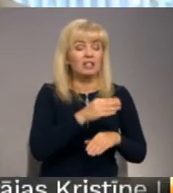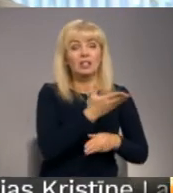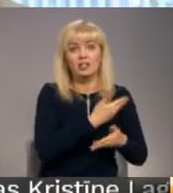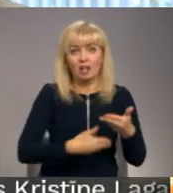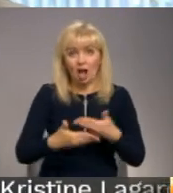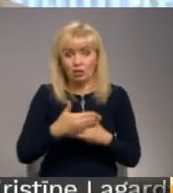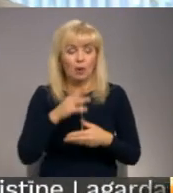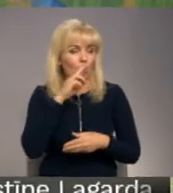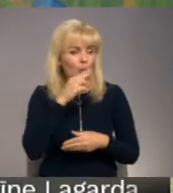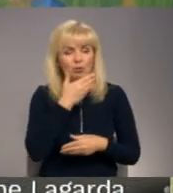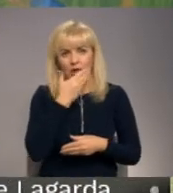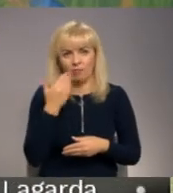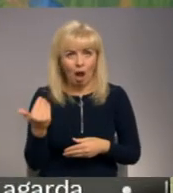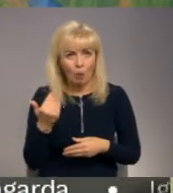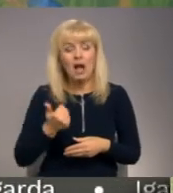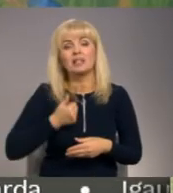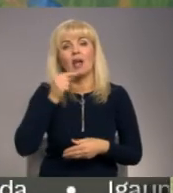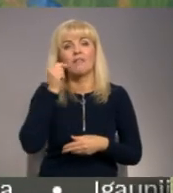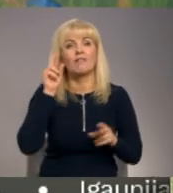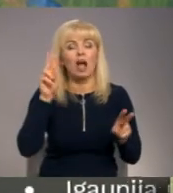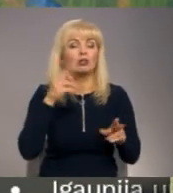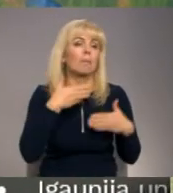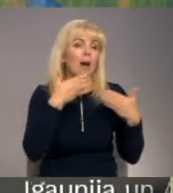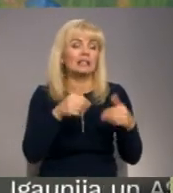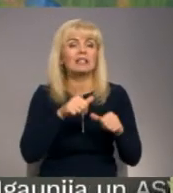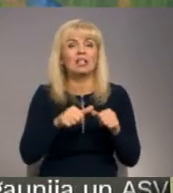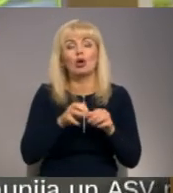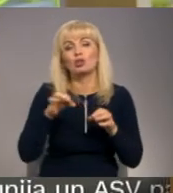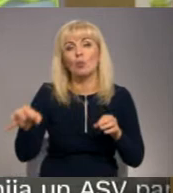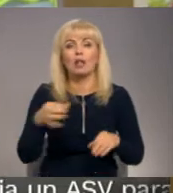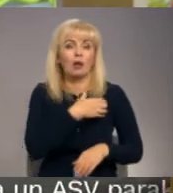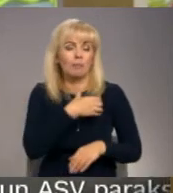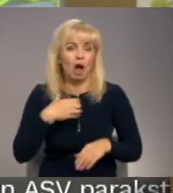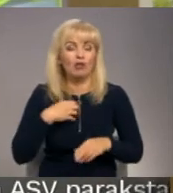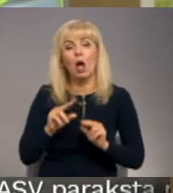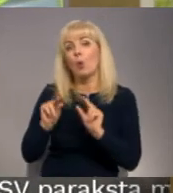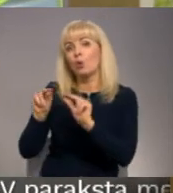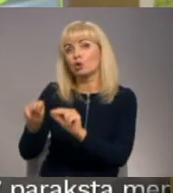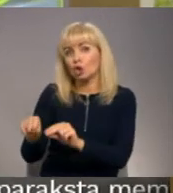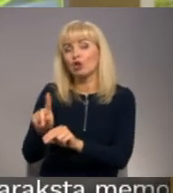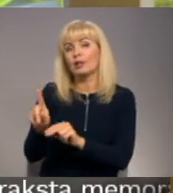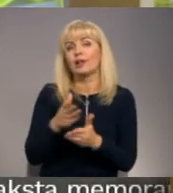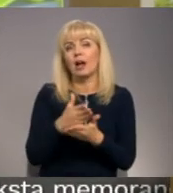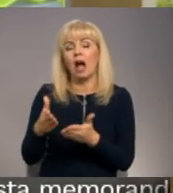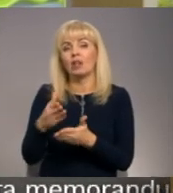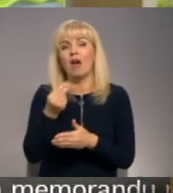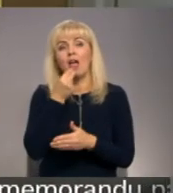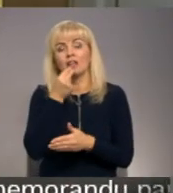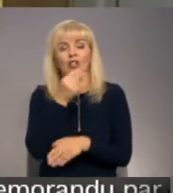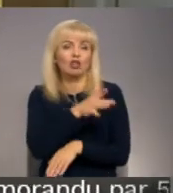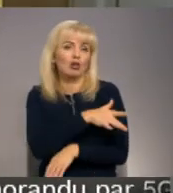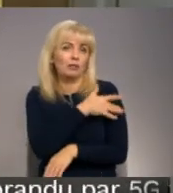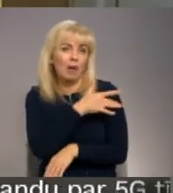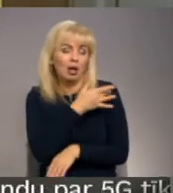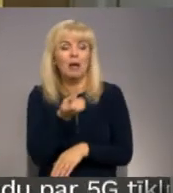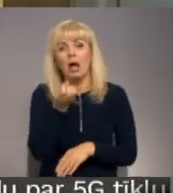praktiski nokļūdīties nevar. SIA vectēvs ir pateicīgs Siguldas novada pašvaldībai par uzticēšanos un ir gatavs ēdināšanas pakalpojums